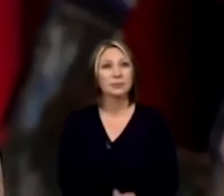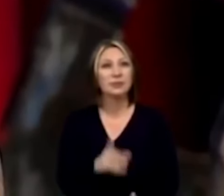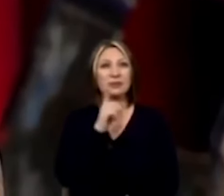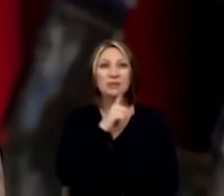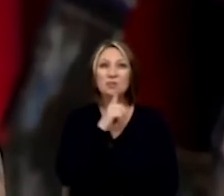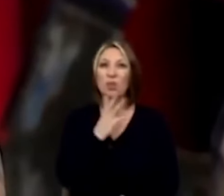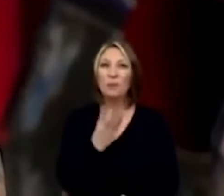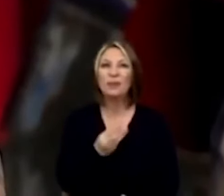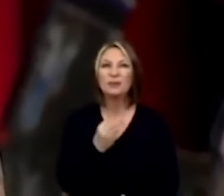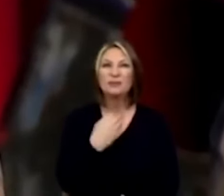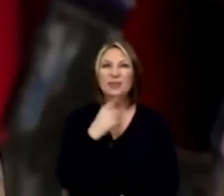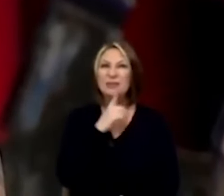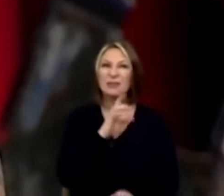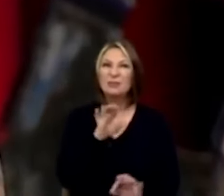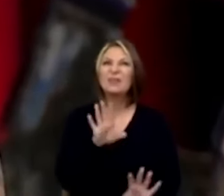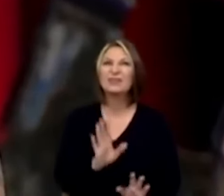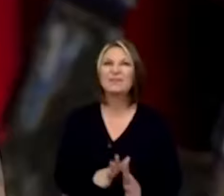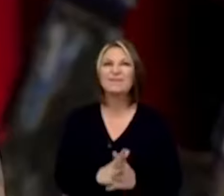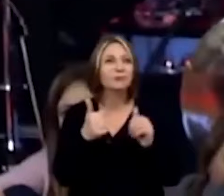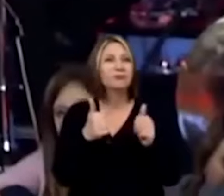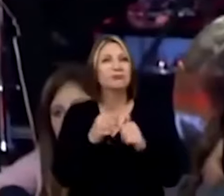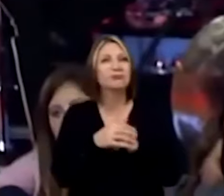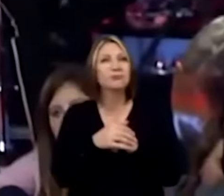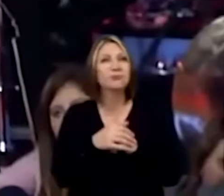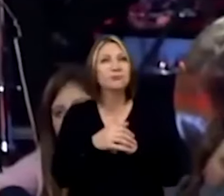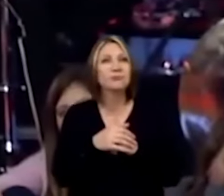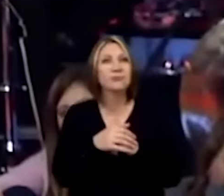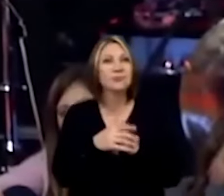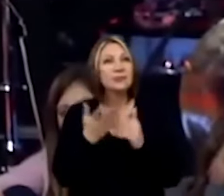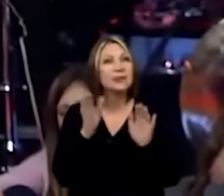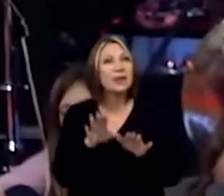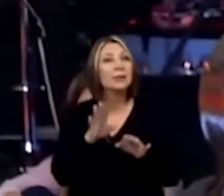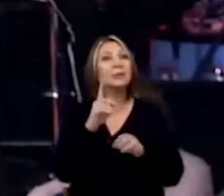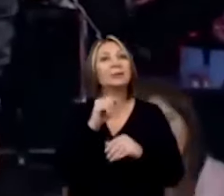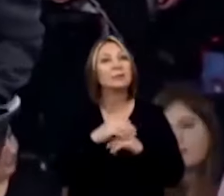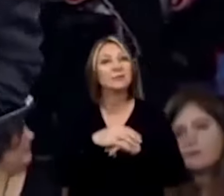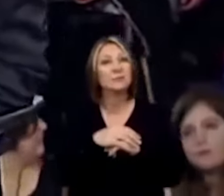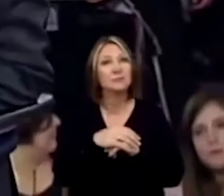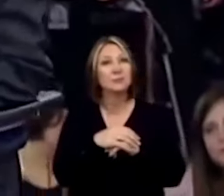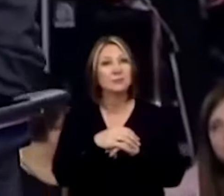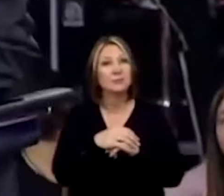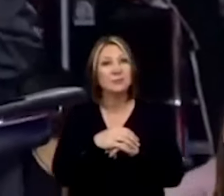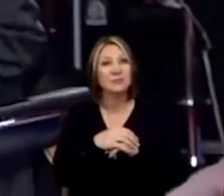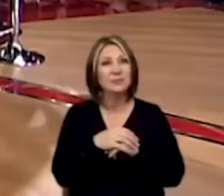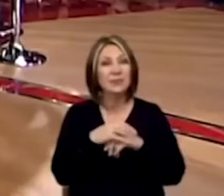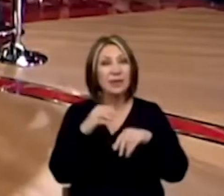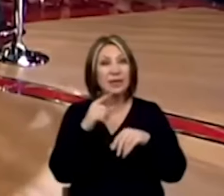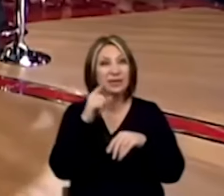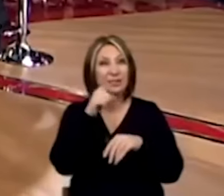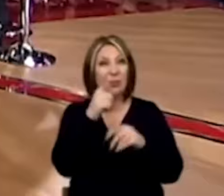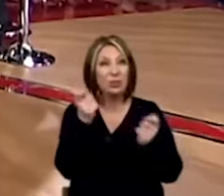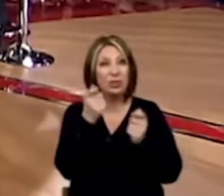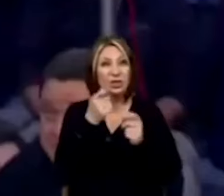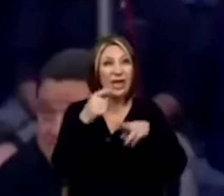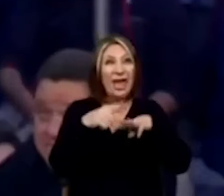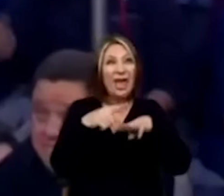İngilizce olabilir ya, pek iyi değilim. Güzel bir cevap. Evet, nerede kalmıştık? Ha, animal diyor, yani sen bu işin